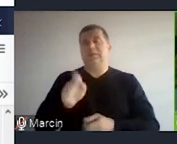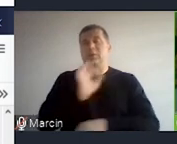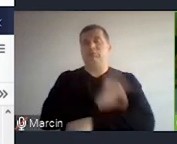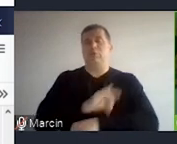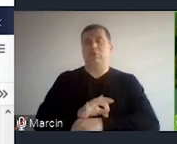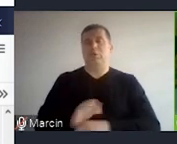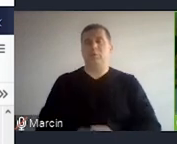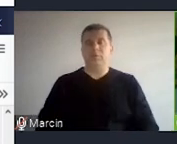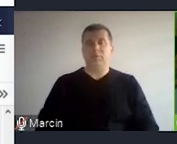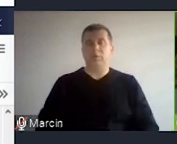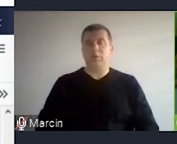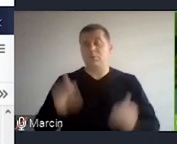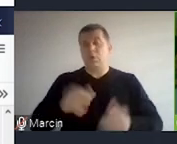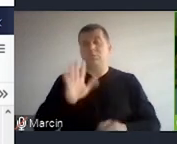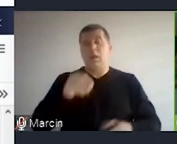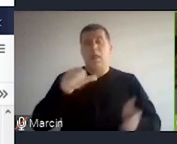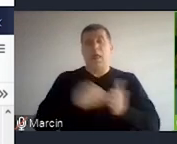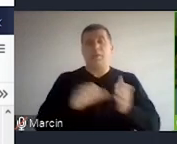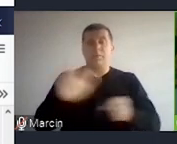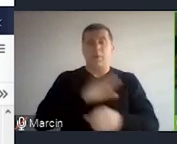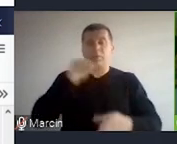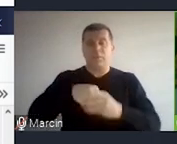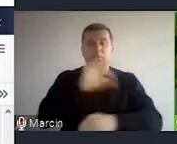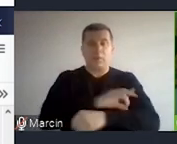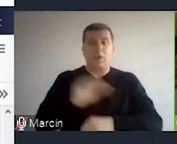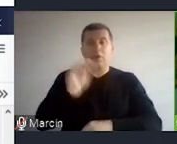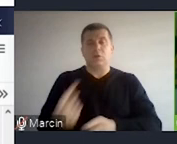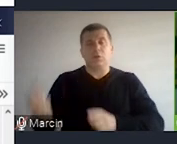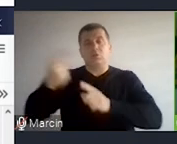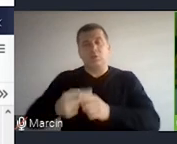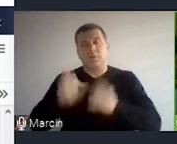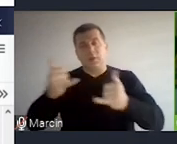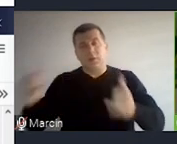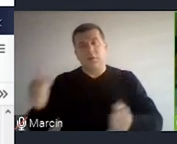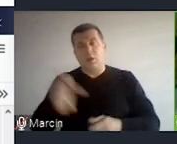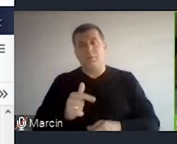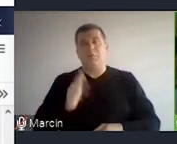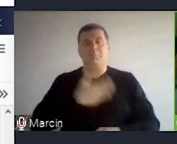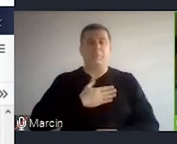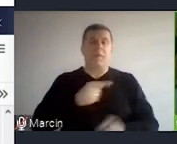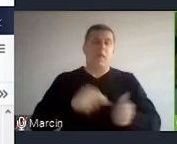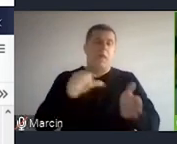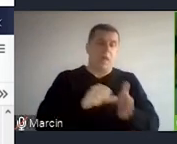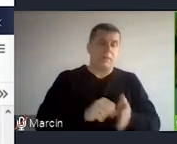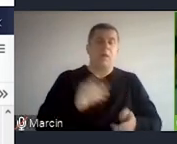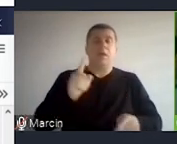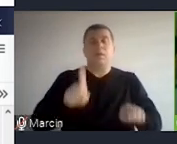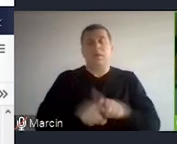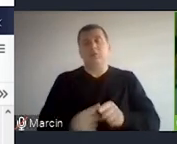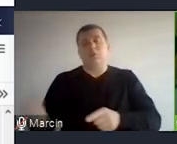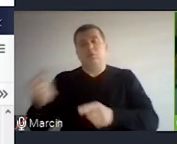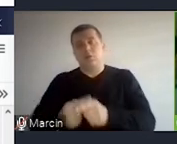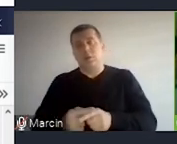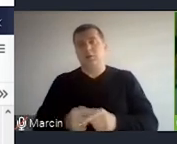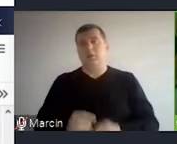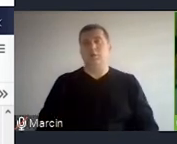również etat w projekcie i jeszcze jakieś dodatkowe obowiązki w projekcie, więc może mieć równocześnie i etat, i dodatek. W